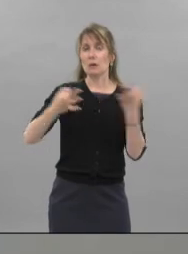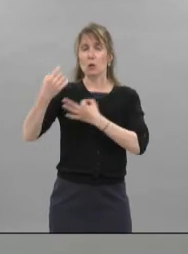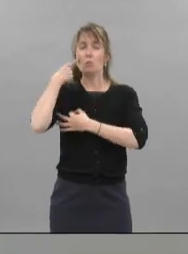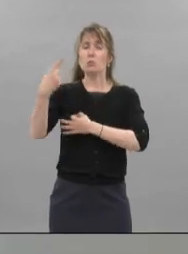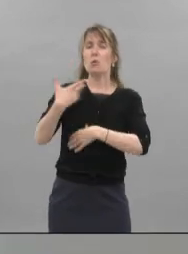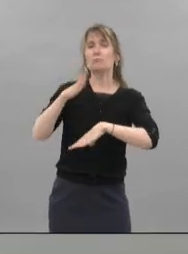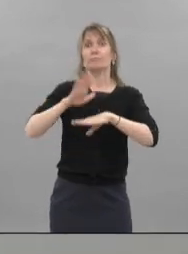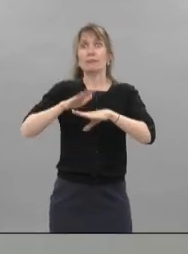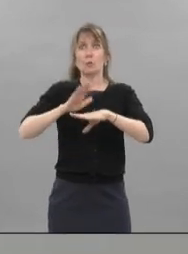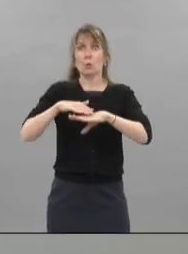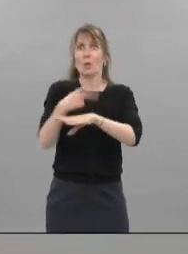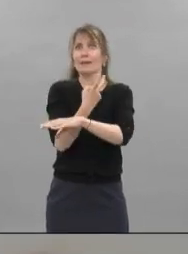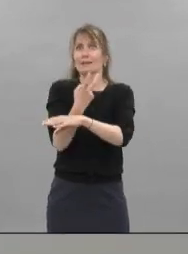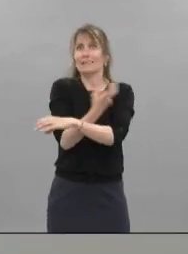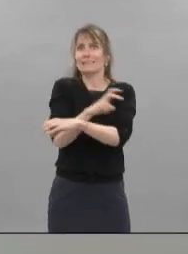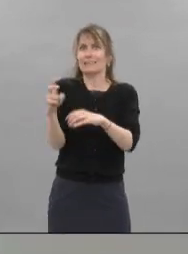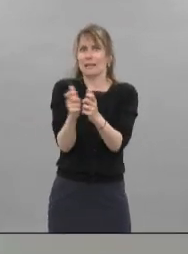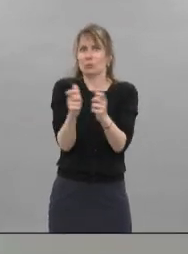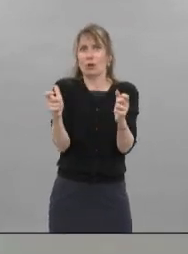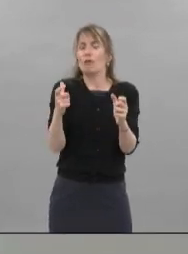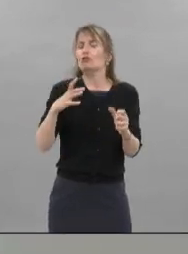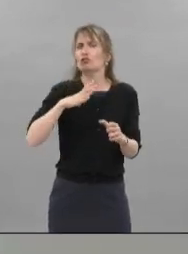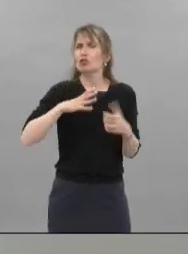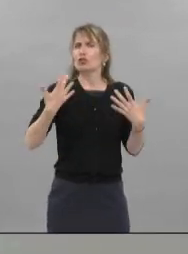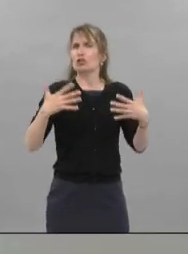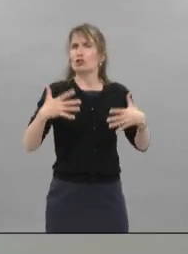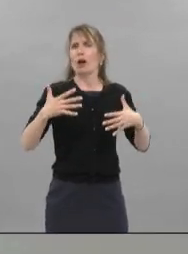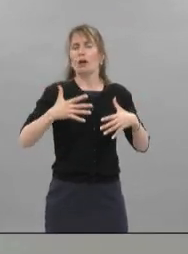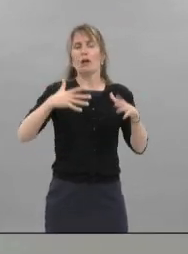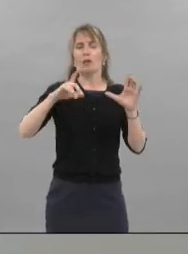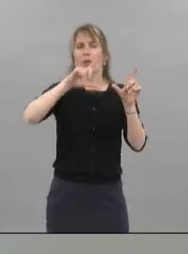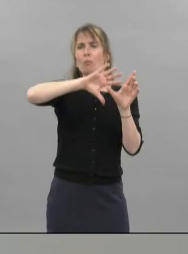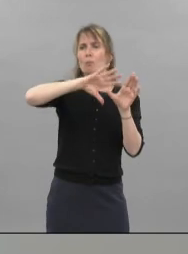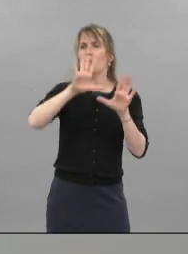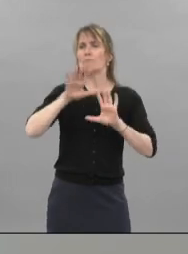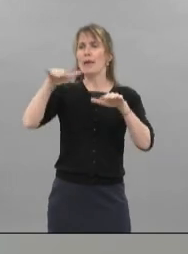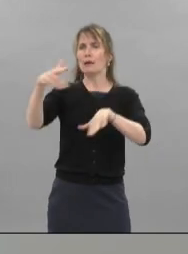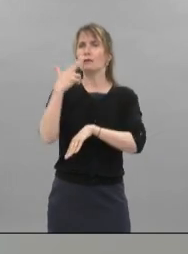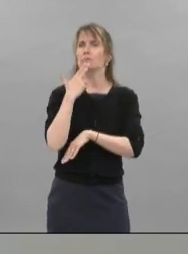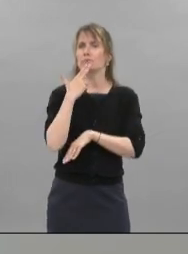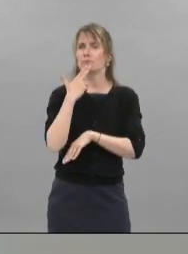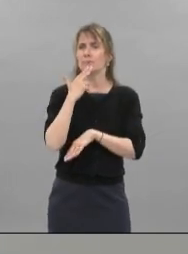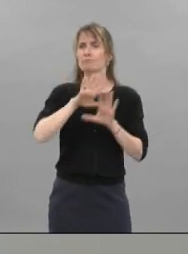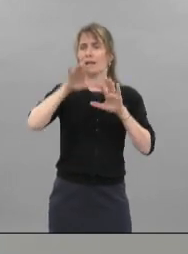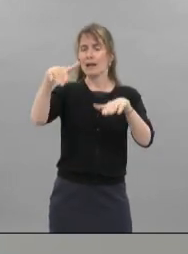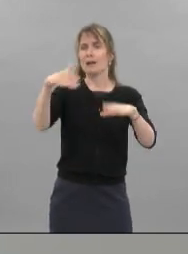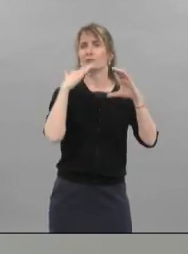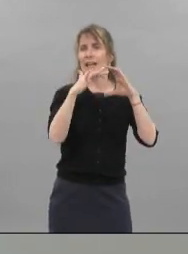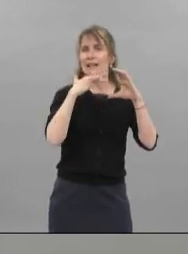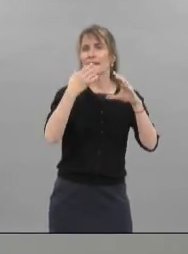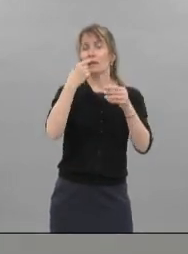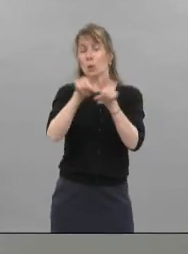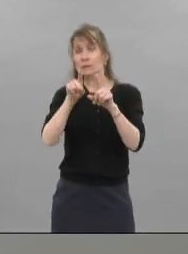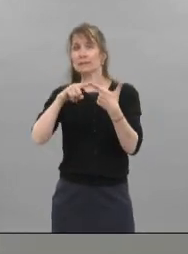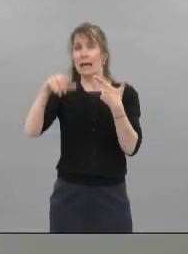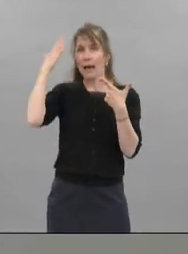industriels. Il en existe déjà pour la Côte d'Opale Flandre, pour le Hainaut Cambrésis Douaisis et pour l'Artois. Il est temps pour